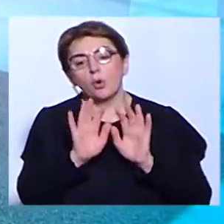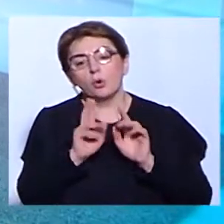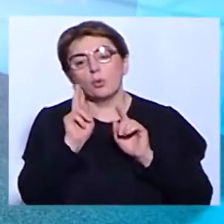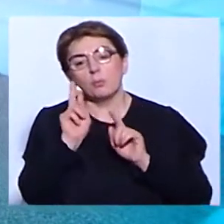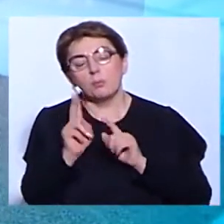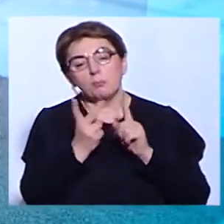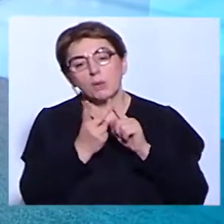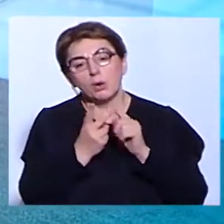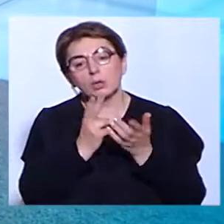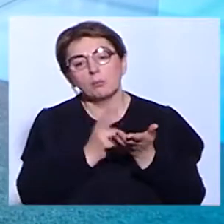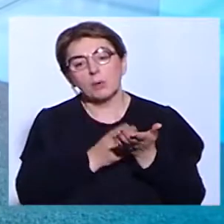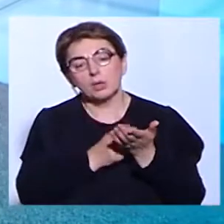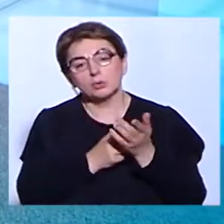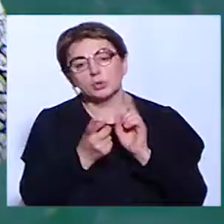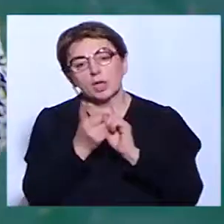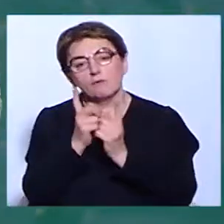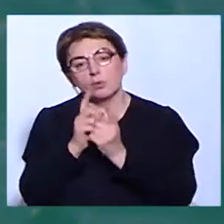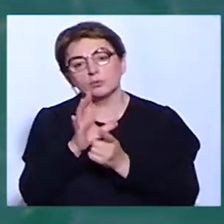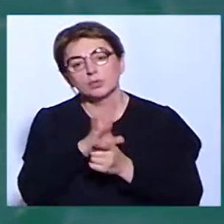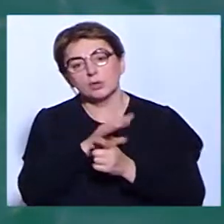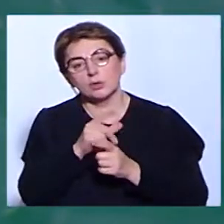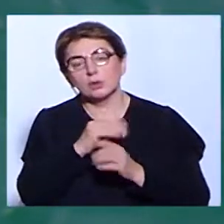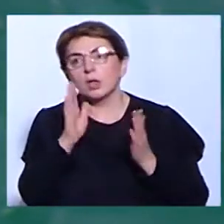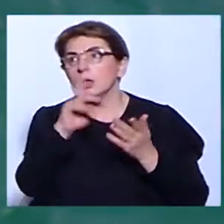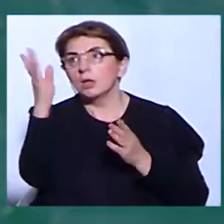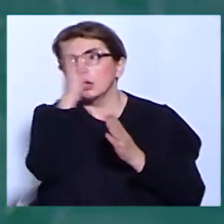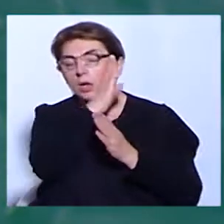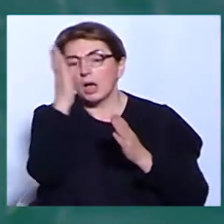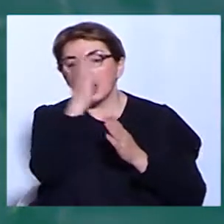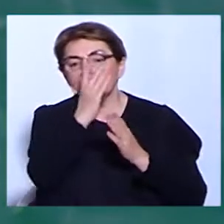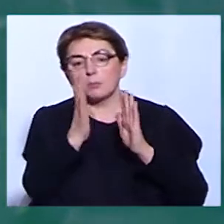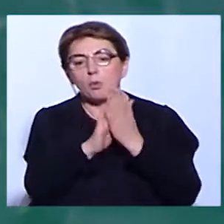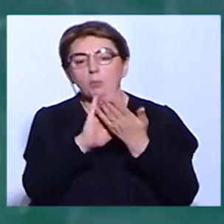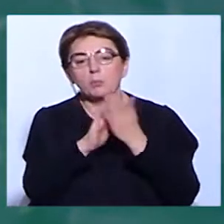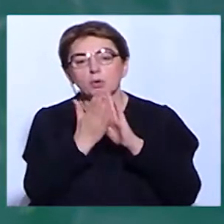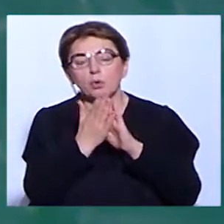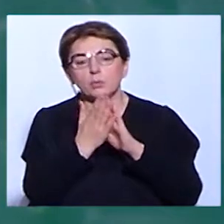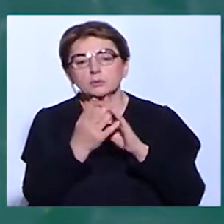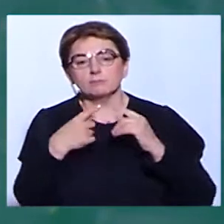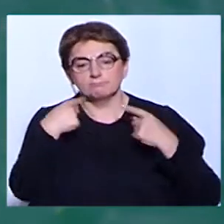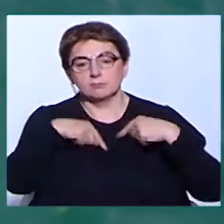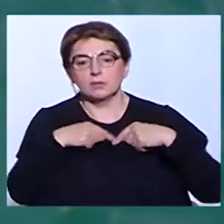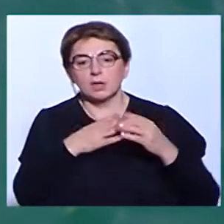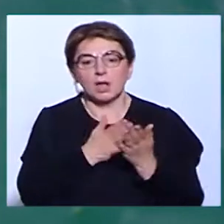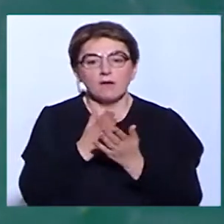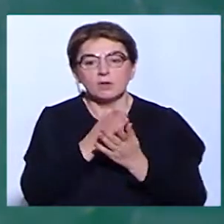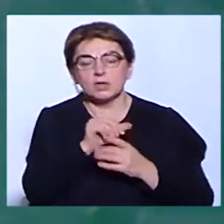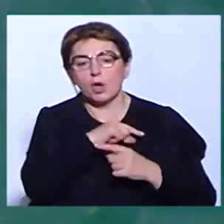ფაქტორი ევოლუციისა, ეს არის გარემო პირობების გავლენა ორგანიზმზე.